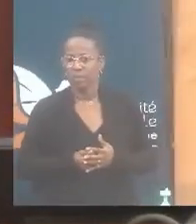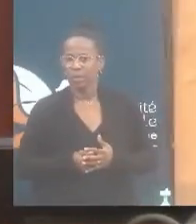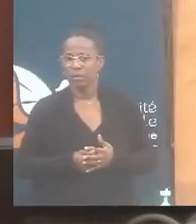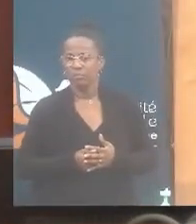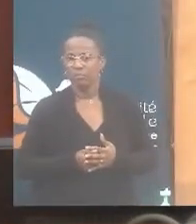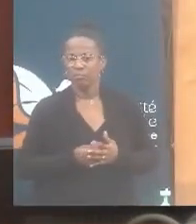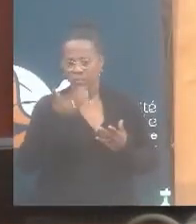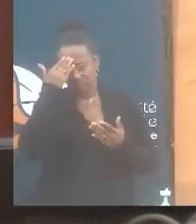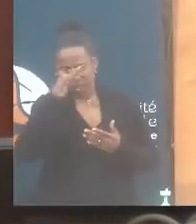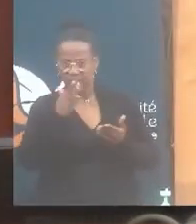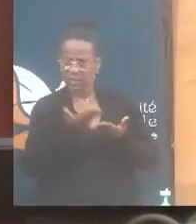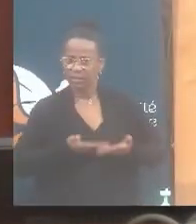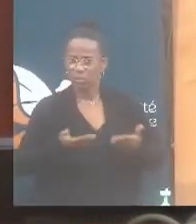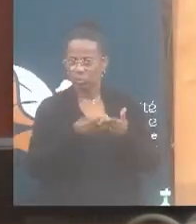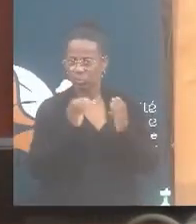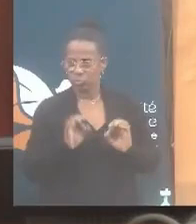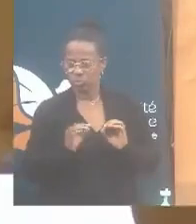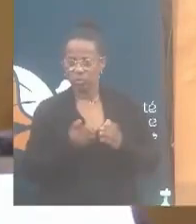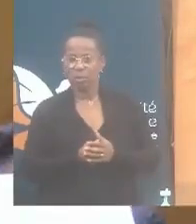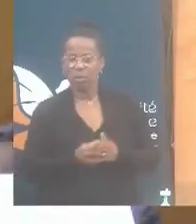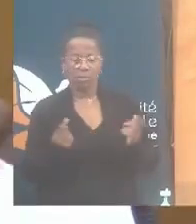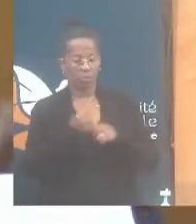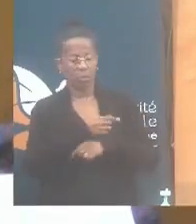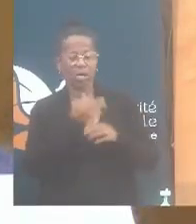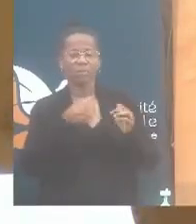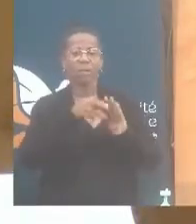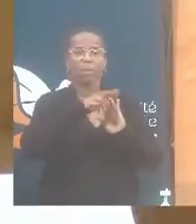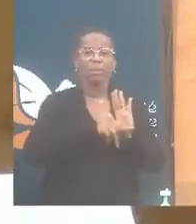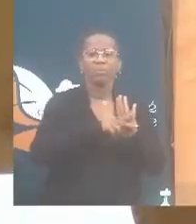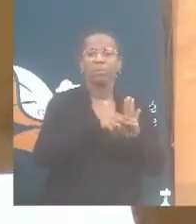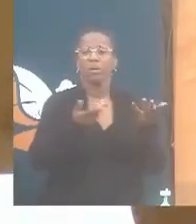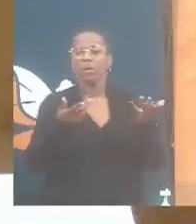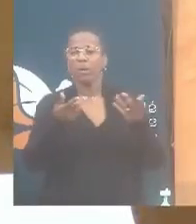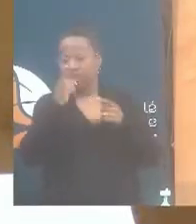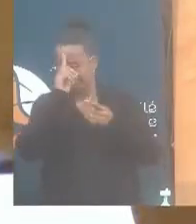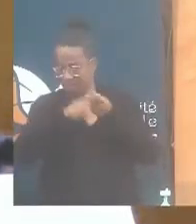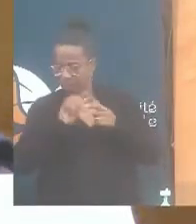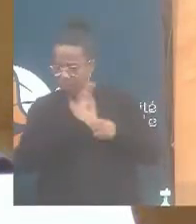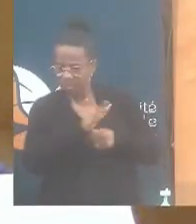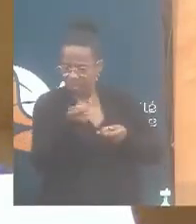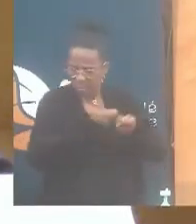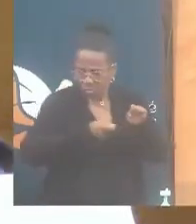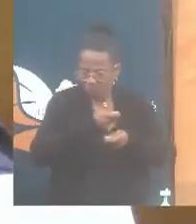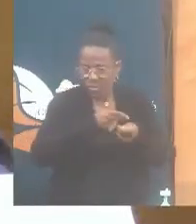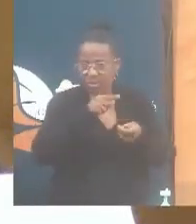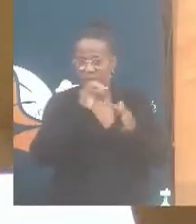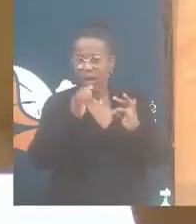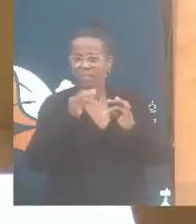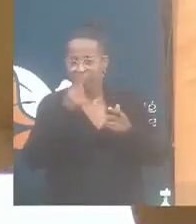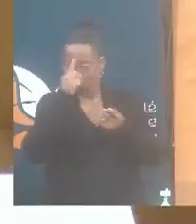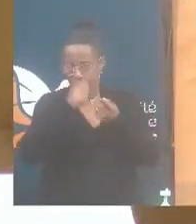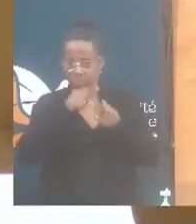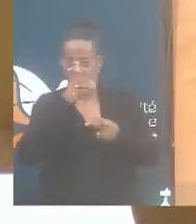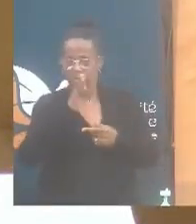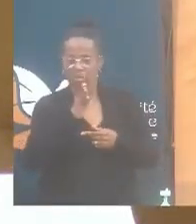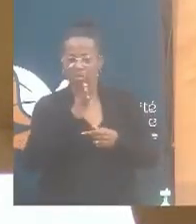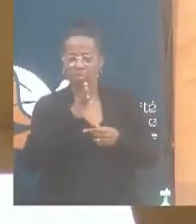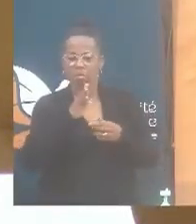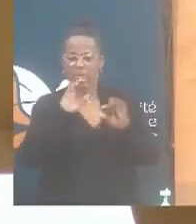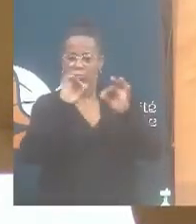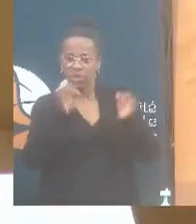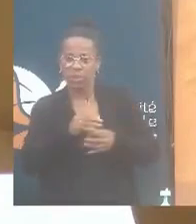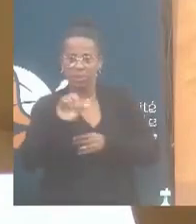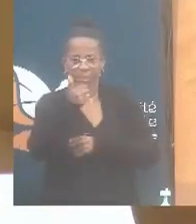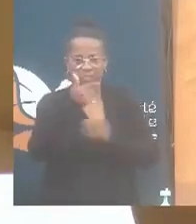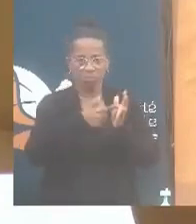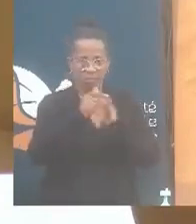la situation. Par conséquent, les arguments macroéconomiques que vous avez évoqués sur le BP 2024 et qui se justifient et qui se